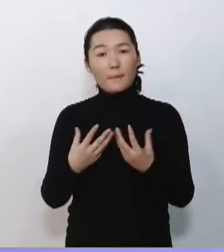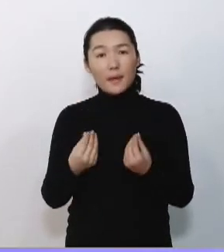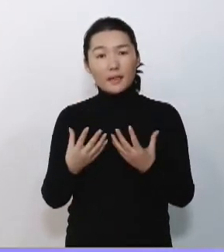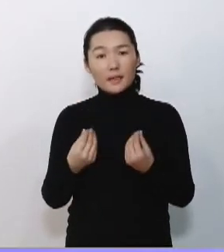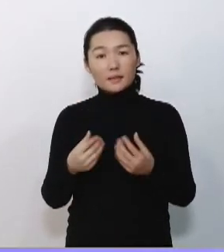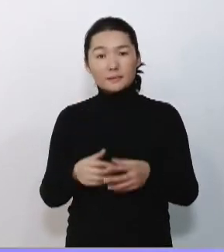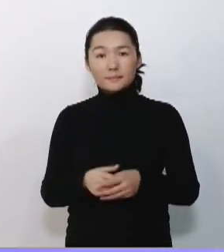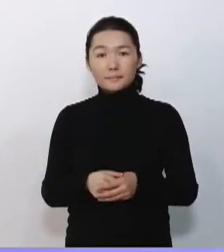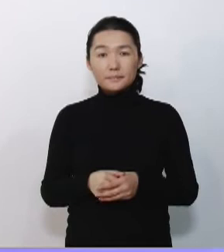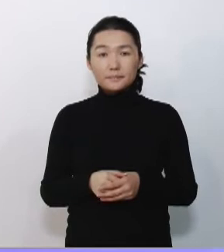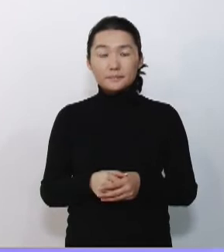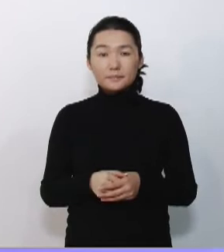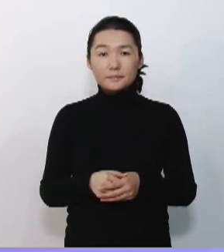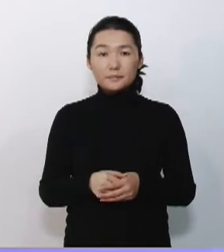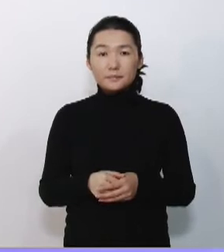мягкий.